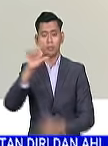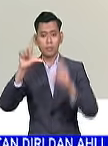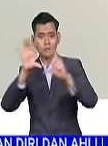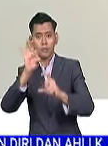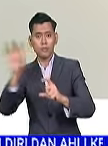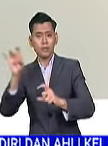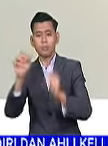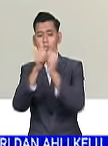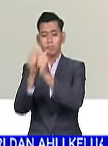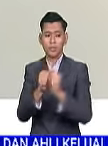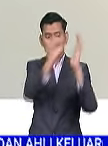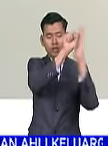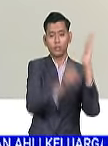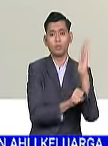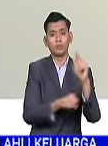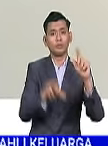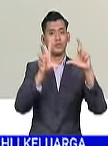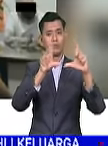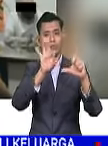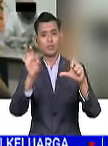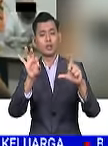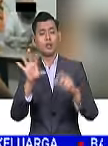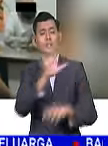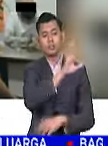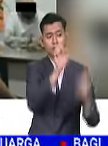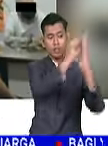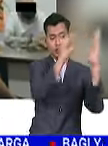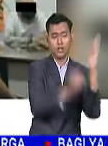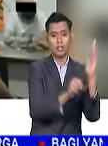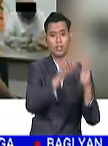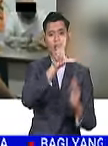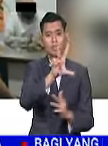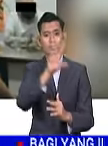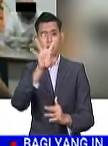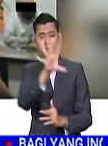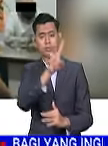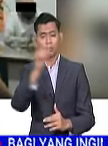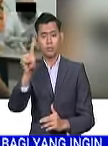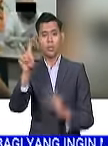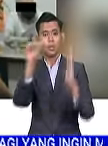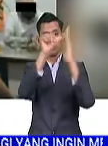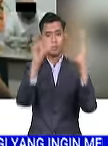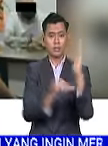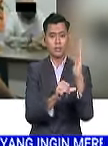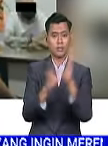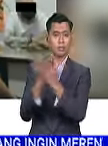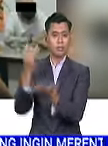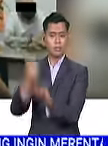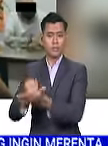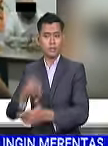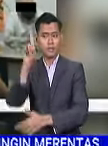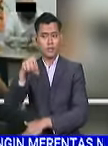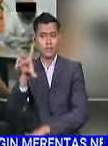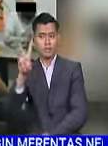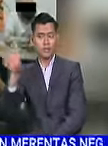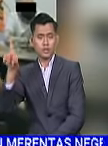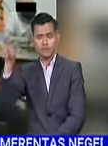Seksyen 269 Kanun Keseksaan serta Seksyen 55B Akta Imigresen 1959 Palang 63 dan